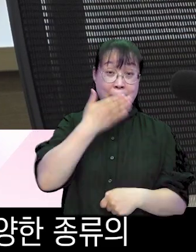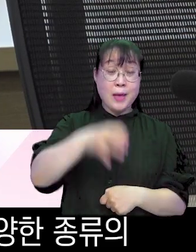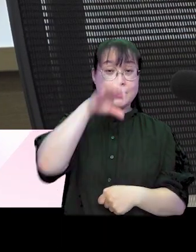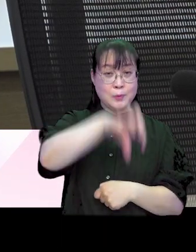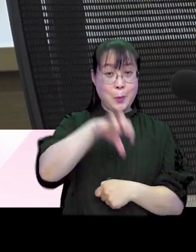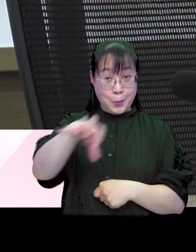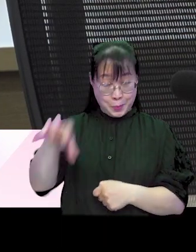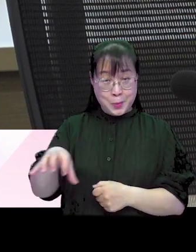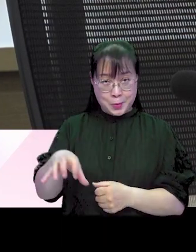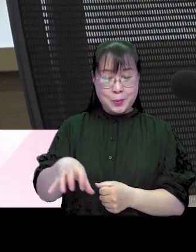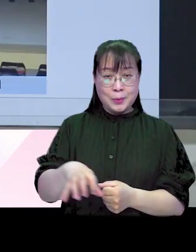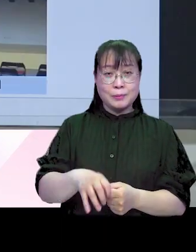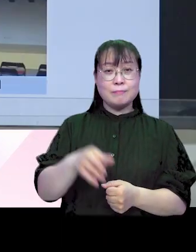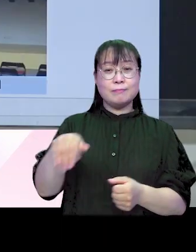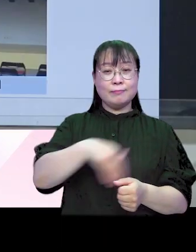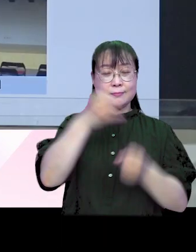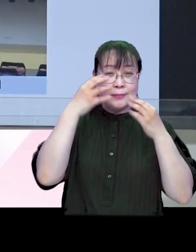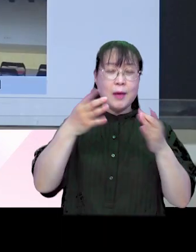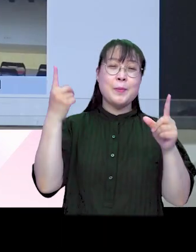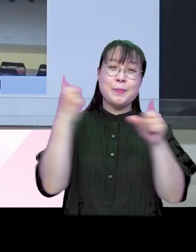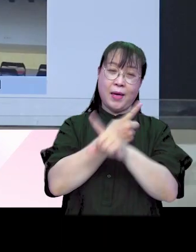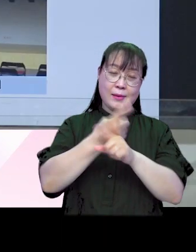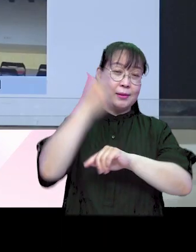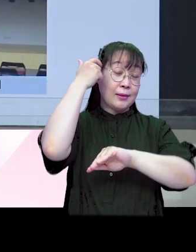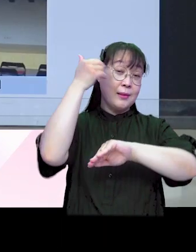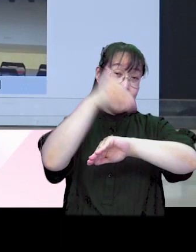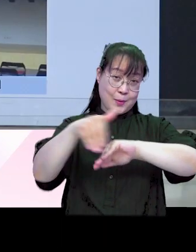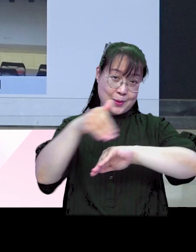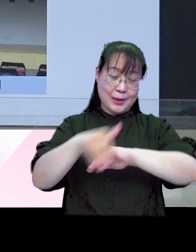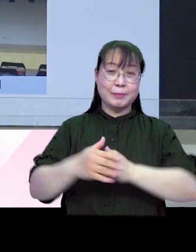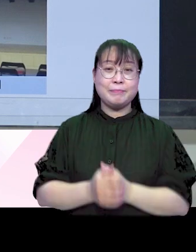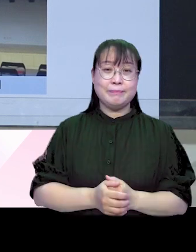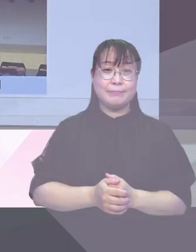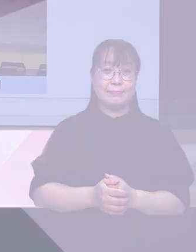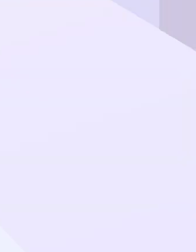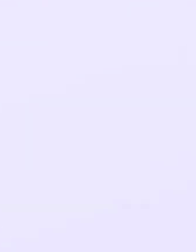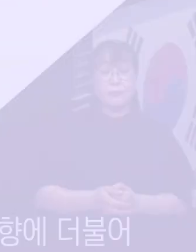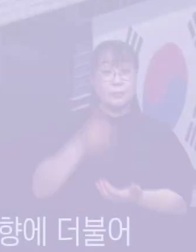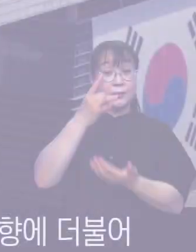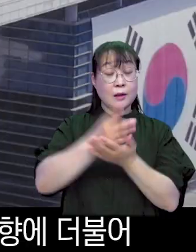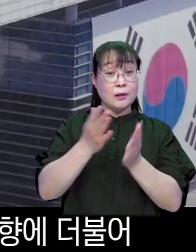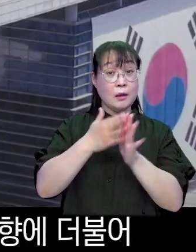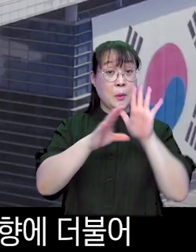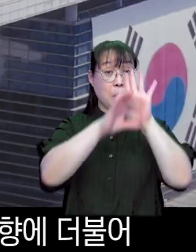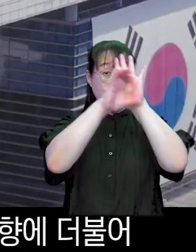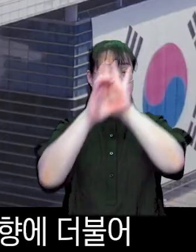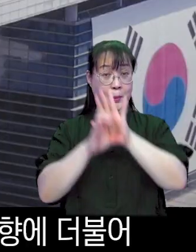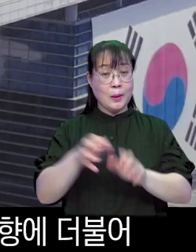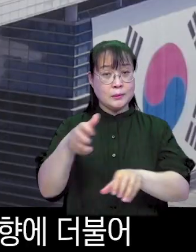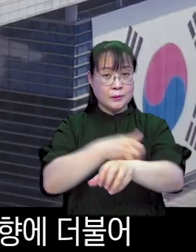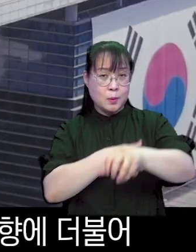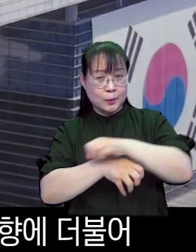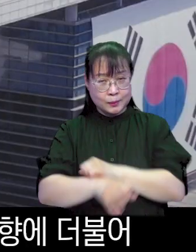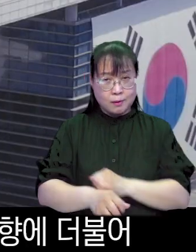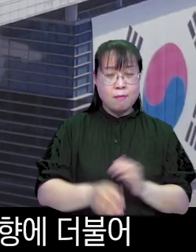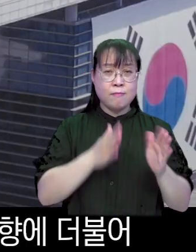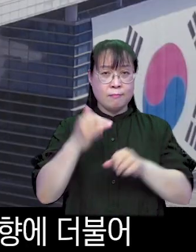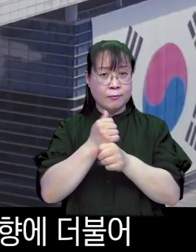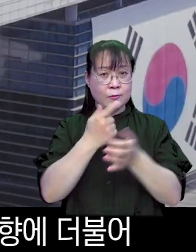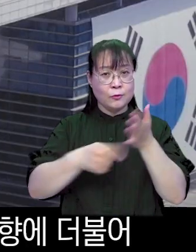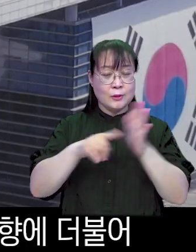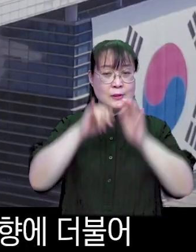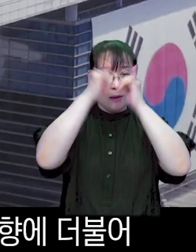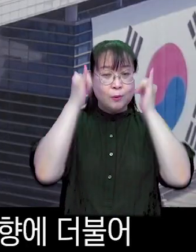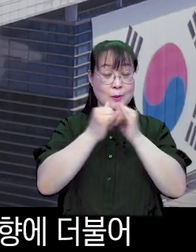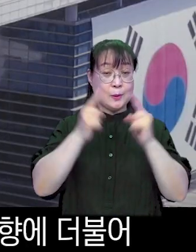다양한 종류의 공연이 가능한 공연장으로 시설을 개선할 계획입니다. 천안시는 코로나19에 적극적으로